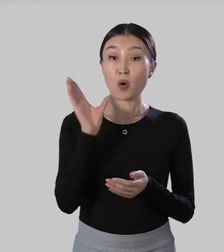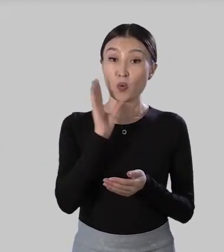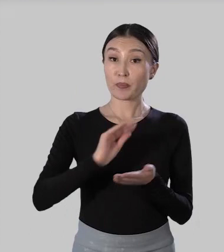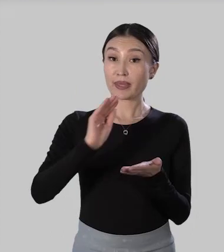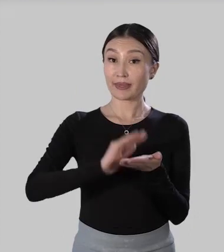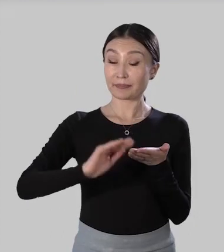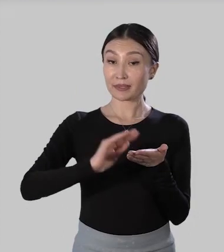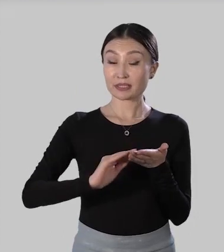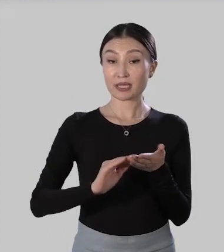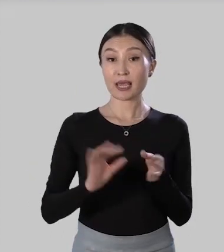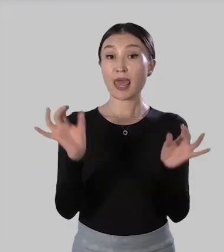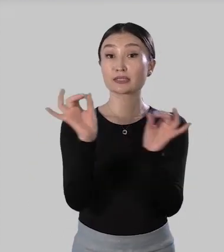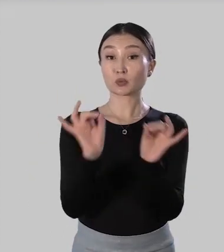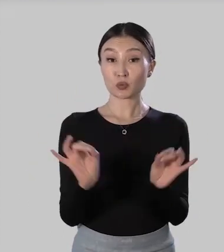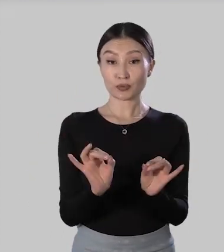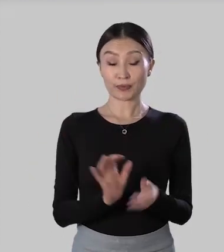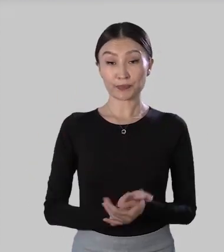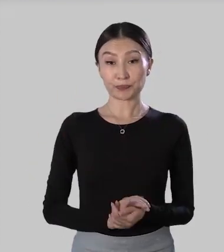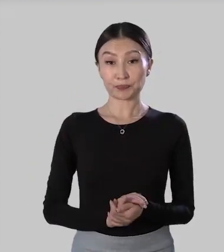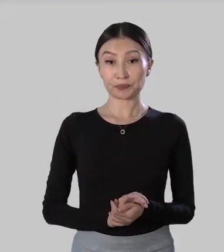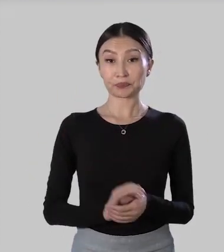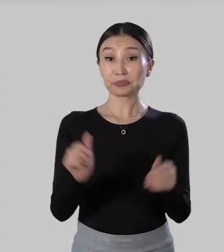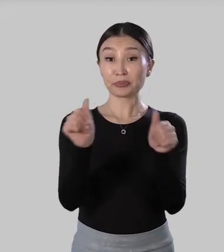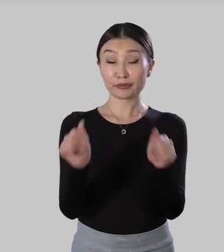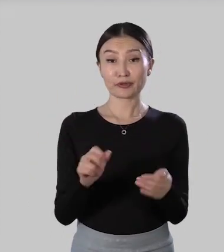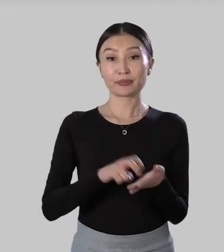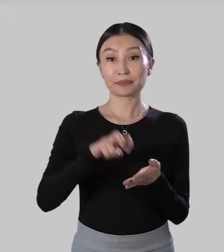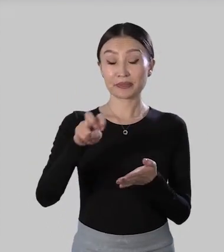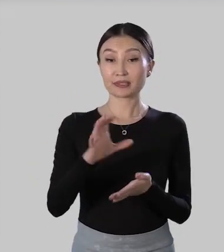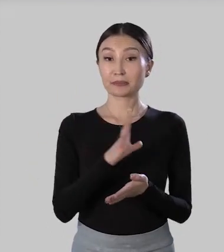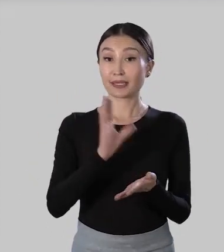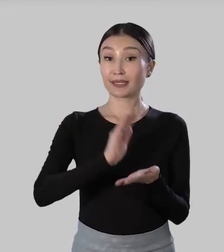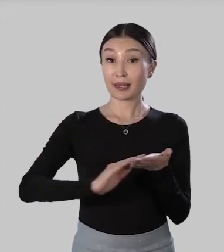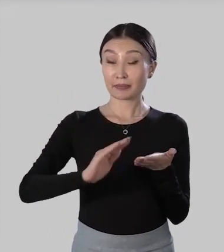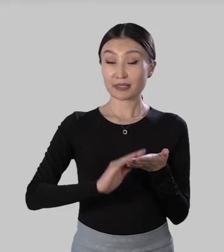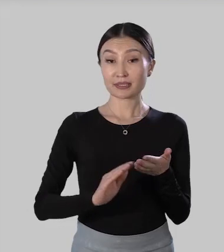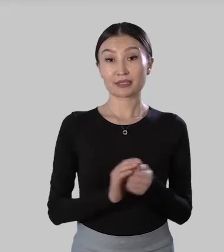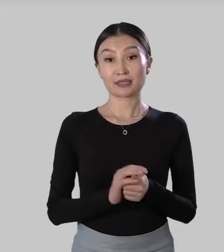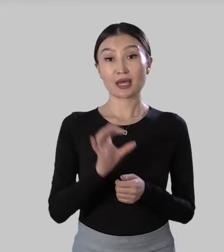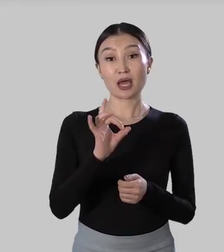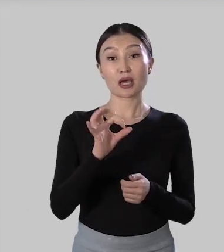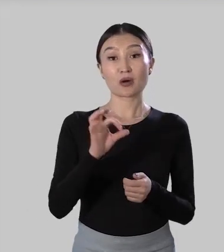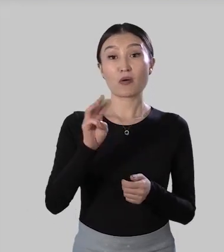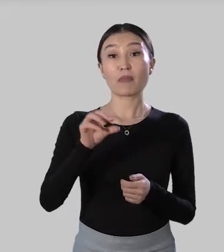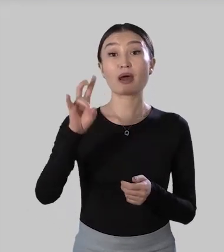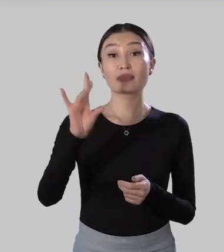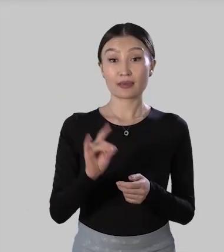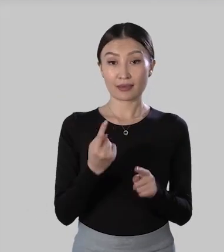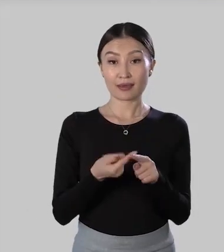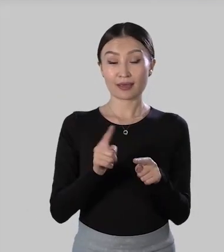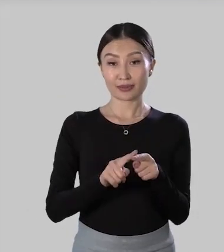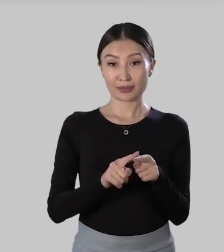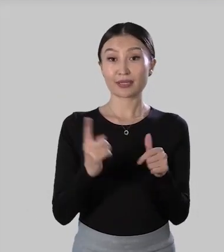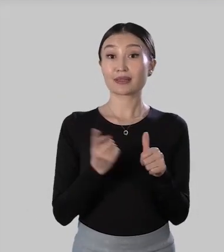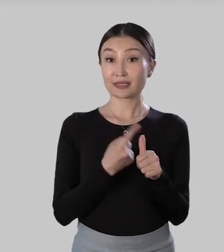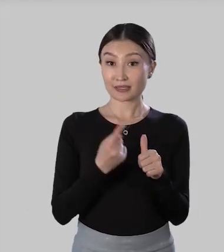письма – целым искусством. В форме писем были написаны даже романы, которые